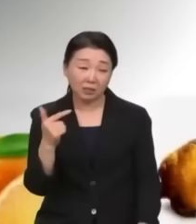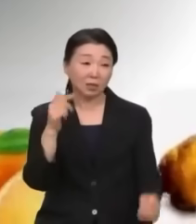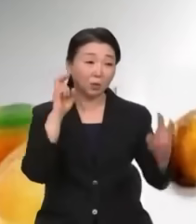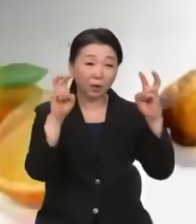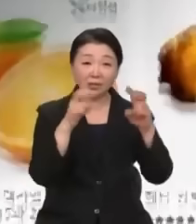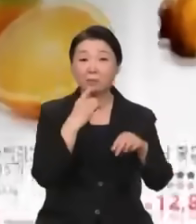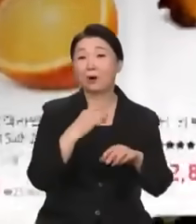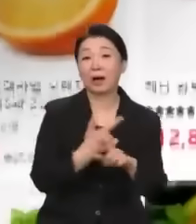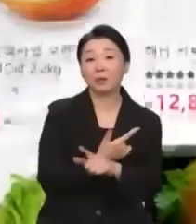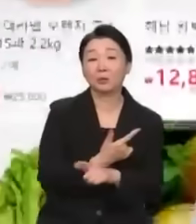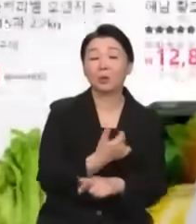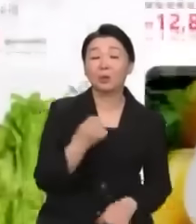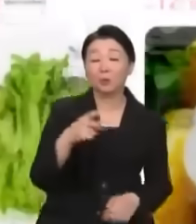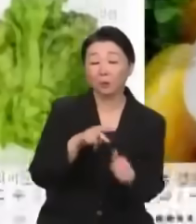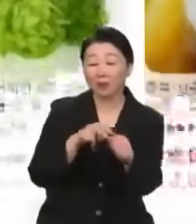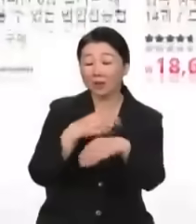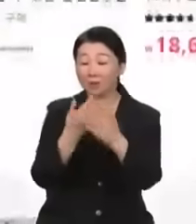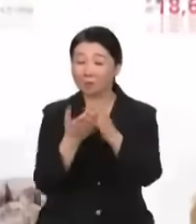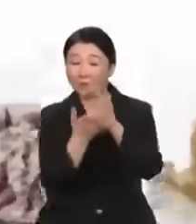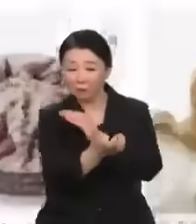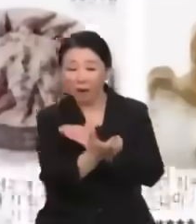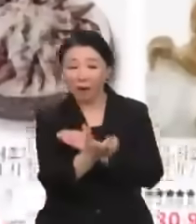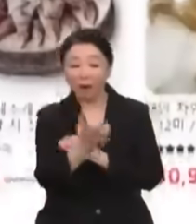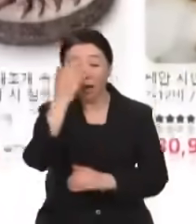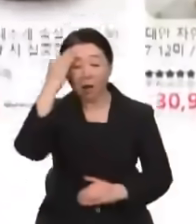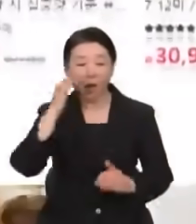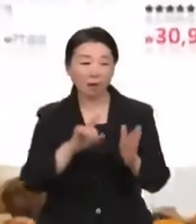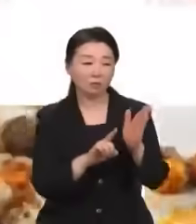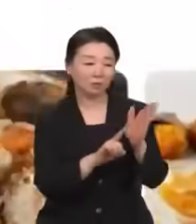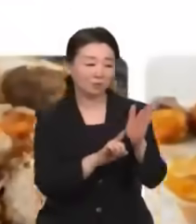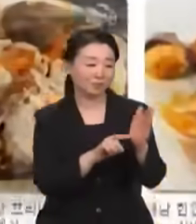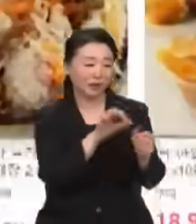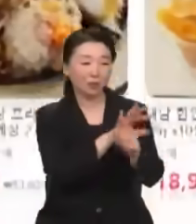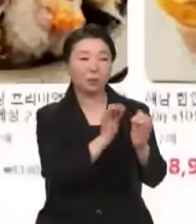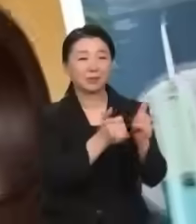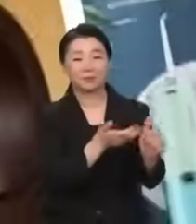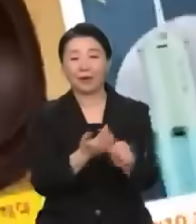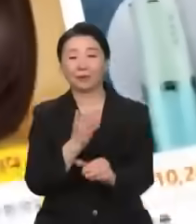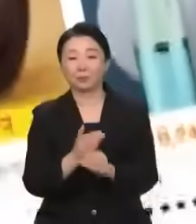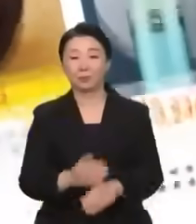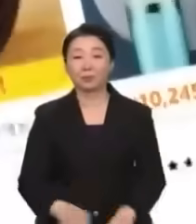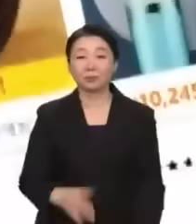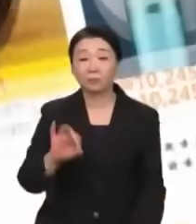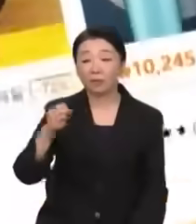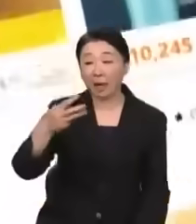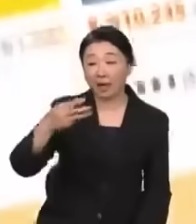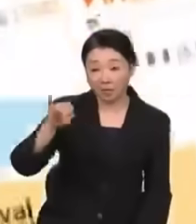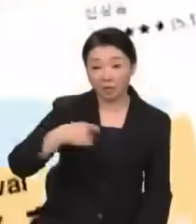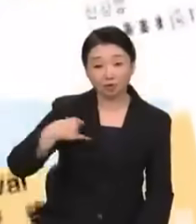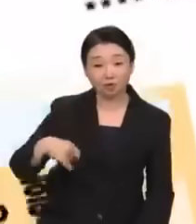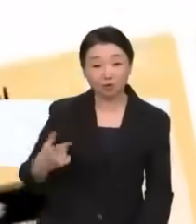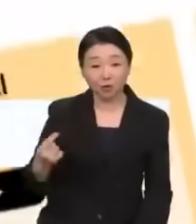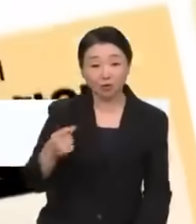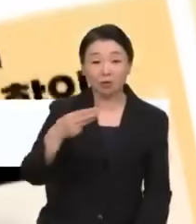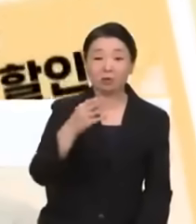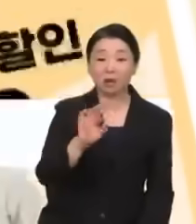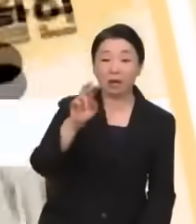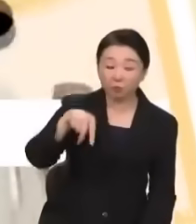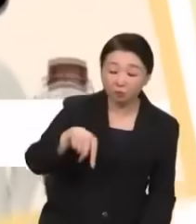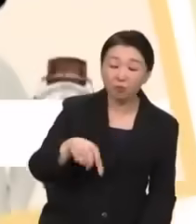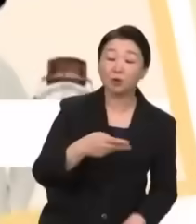아니라 마트까지 입점하며 국내 소비자들을 끌어모으고 있습니다. 알리에 이어 테무, 쉬인